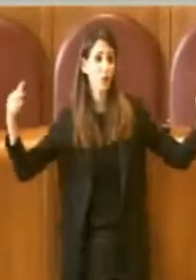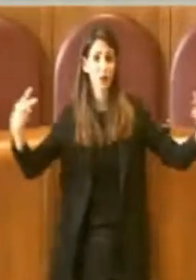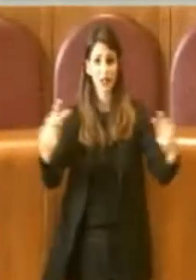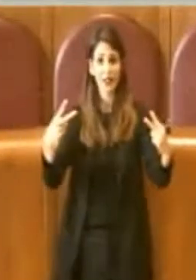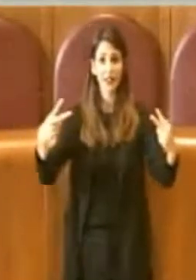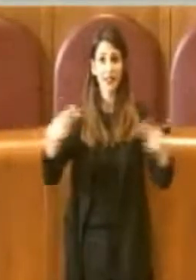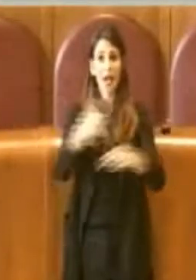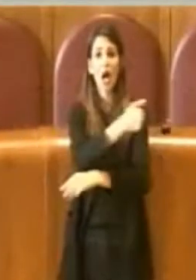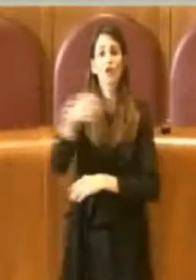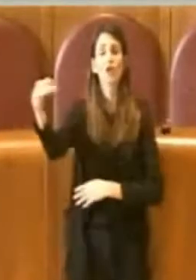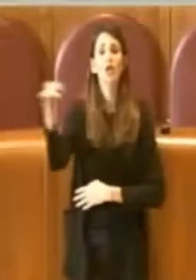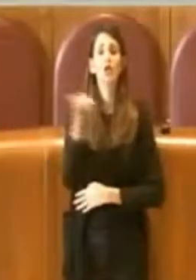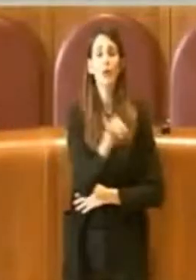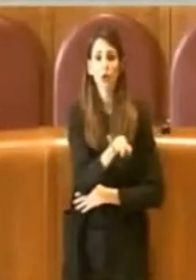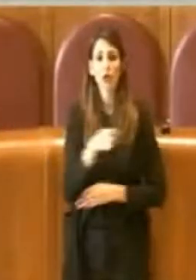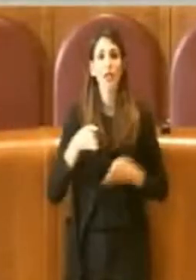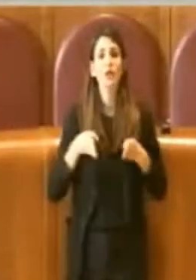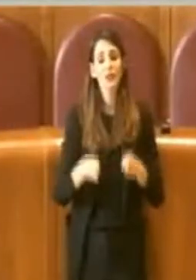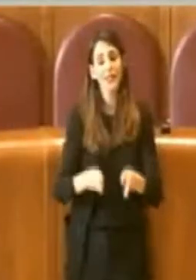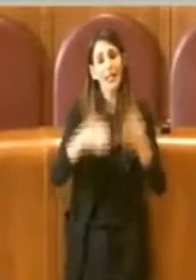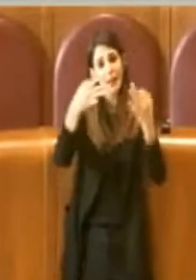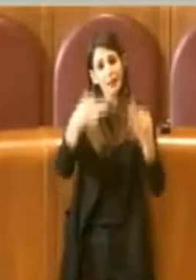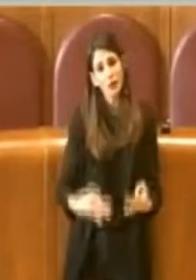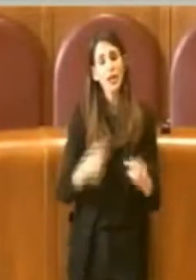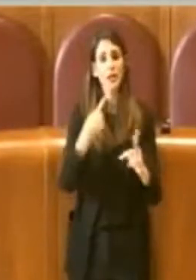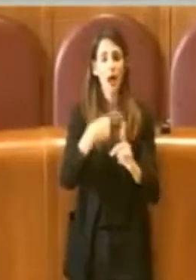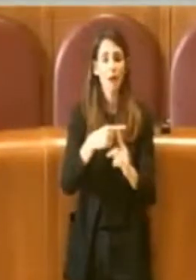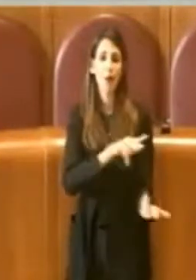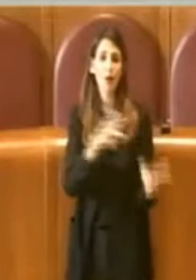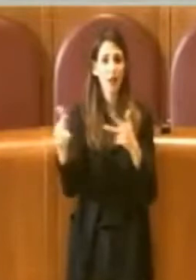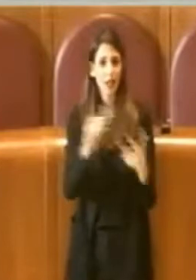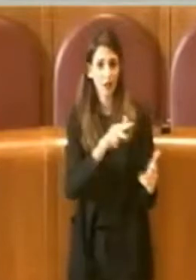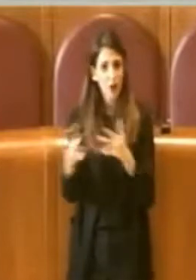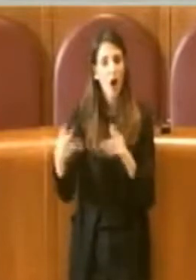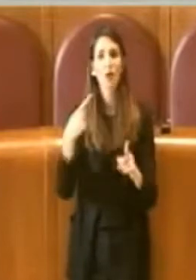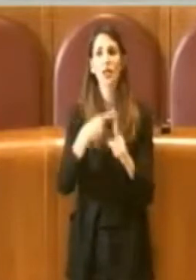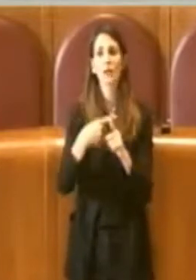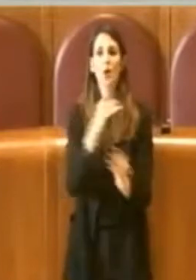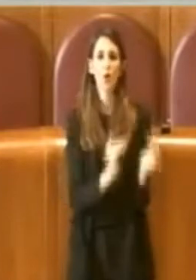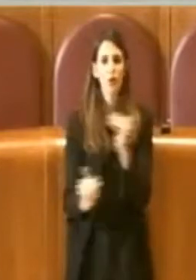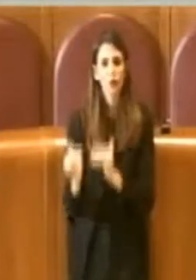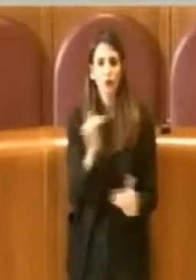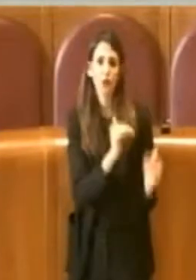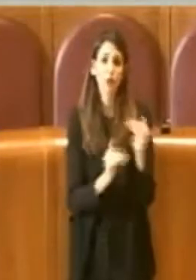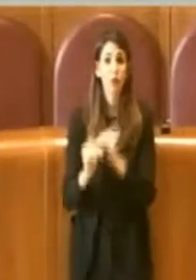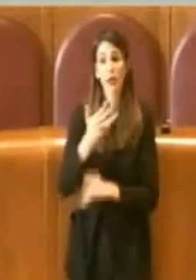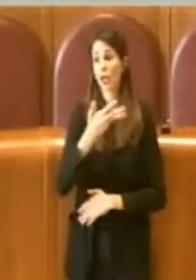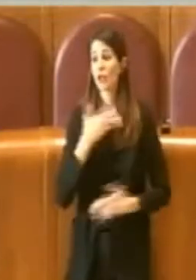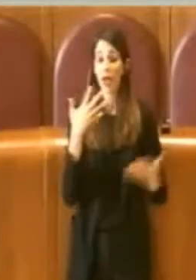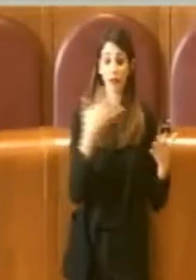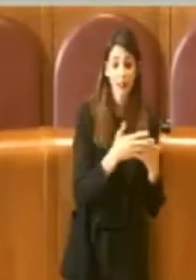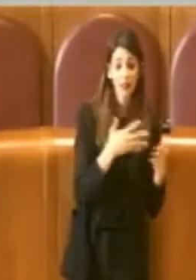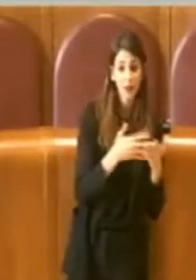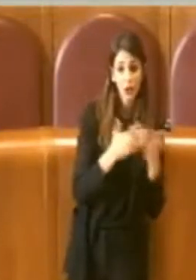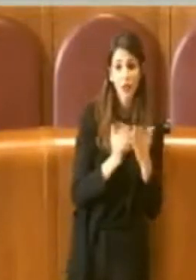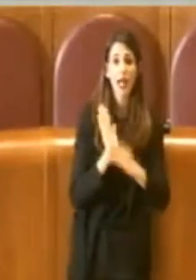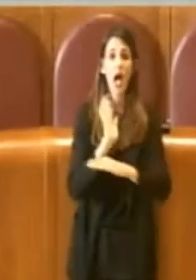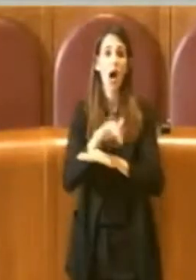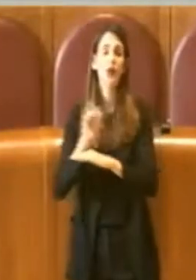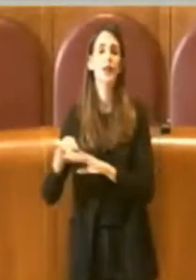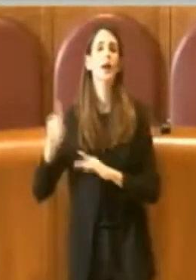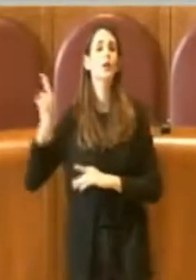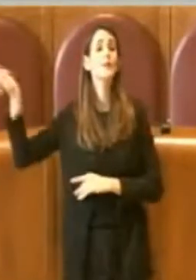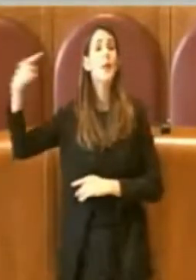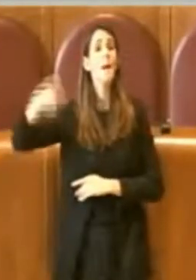sicurezza stradale, dei trasporti o anche delle infrastrutture, quali sono le difficoltà, gli ostacoli e quello cortesemente che sul